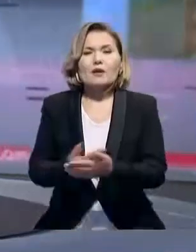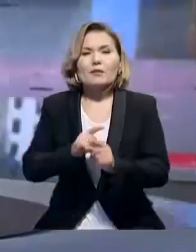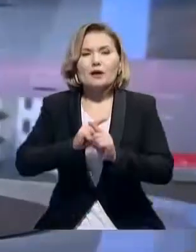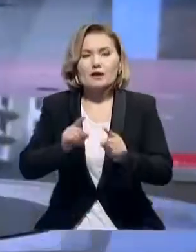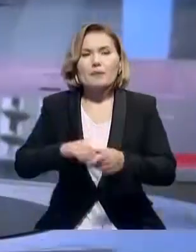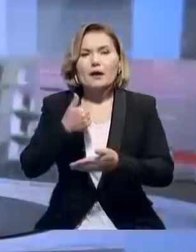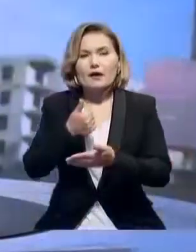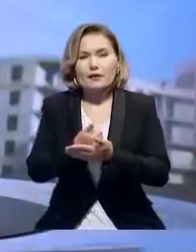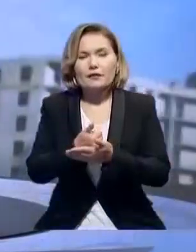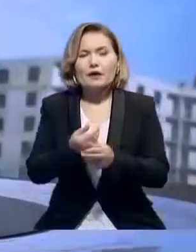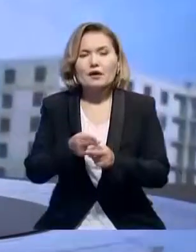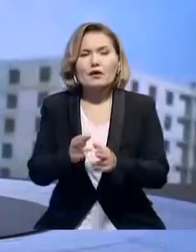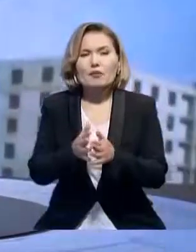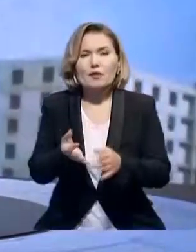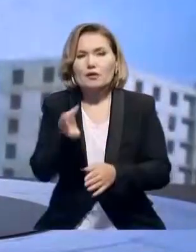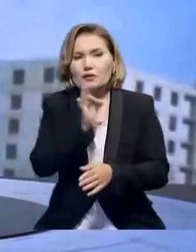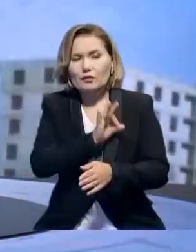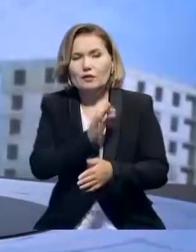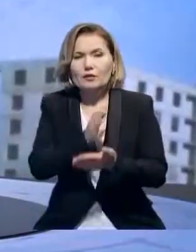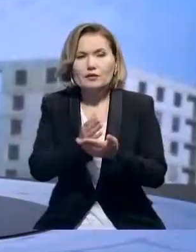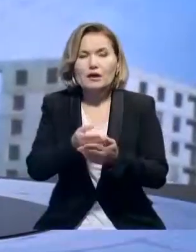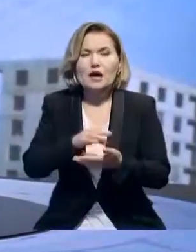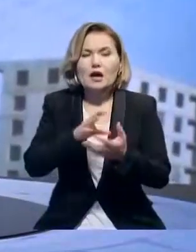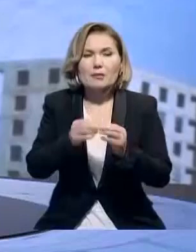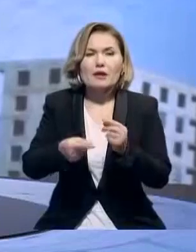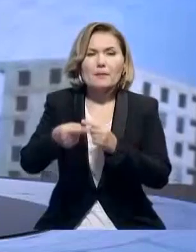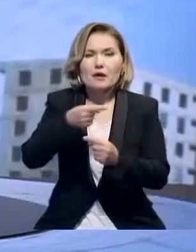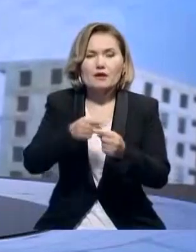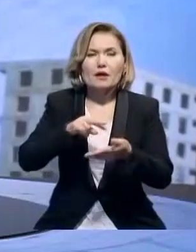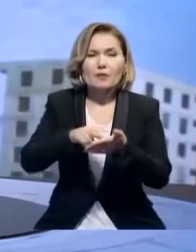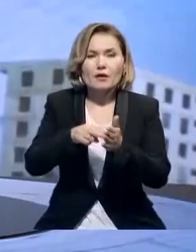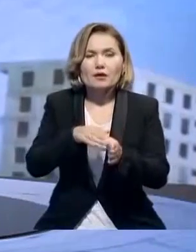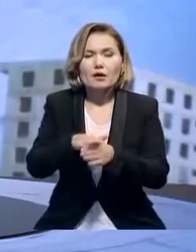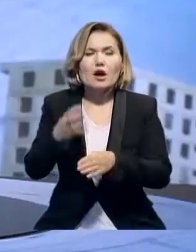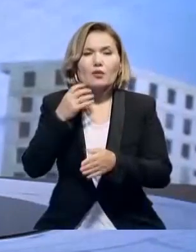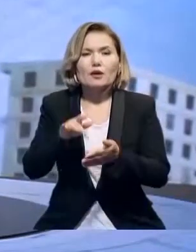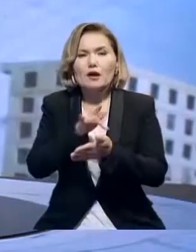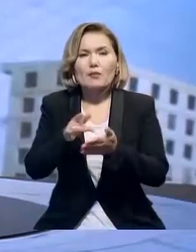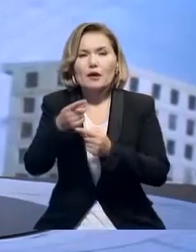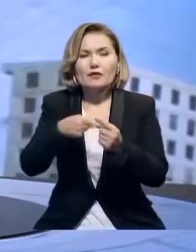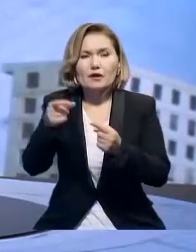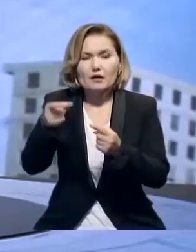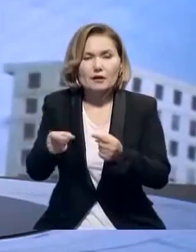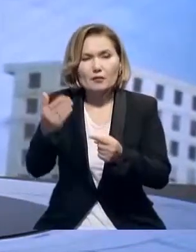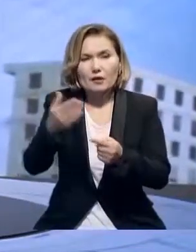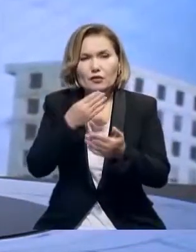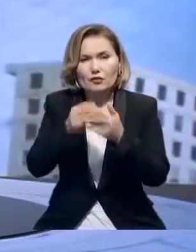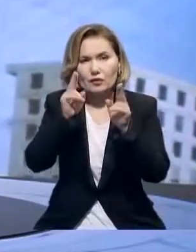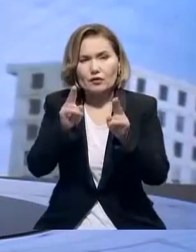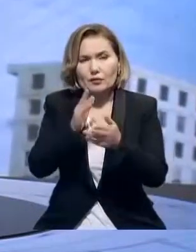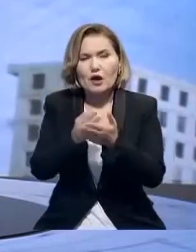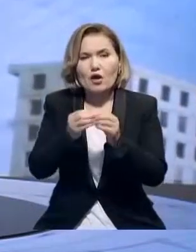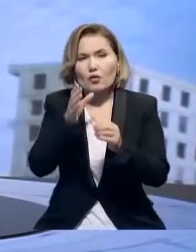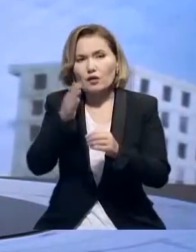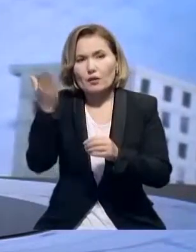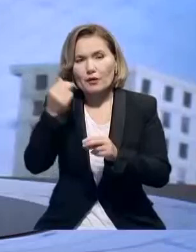İnnovasyonun en basit artıqşılığı bәсекелестікке төтеп беру. Жаңашыл бизнесті жүзеге асырған қызылордалық кәсіпкердің ұстанымы осындай. Осыдан 10 жыл